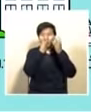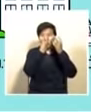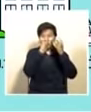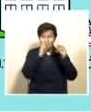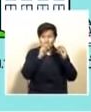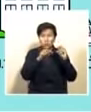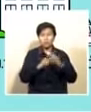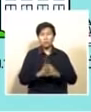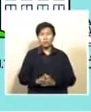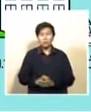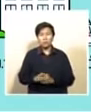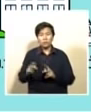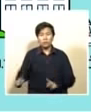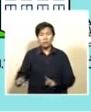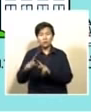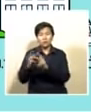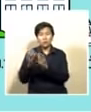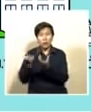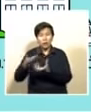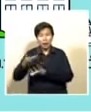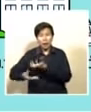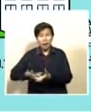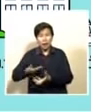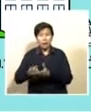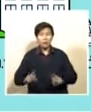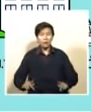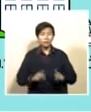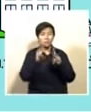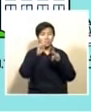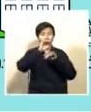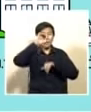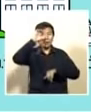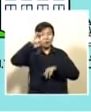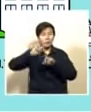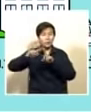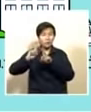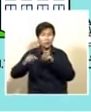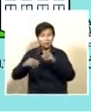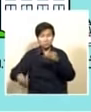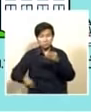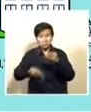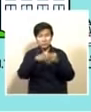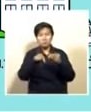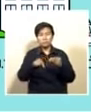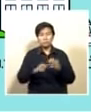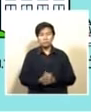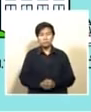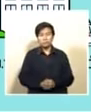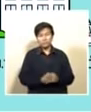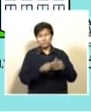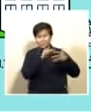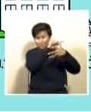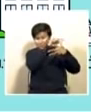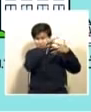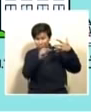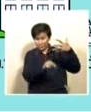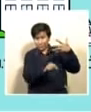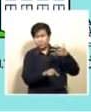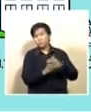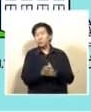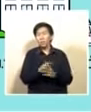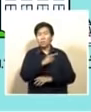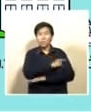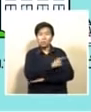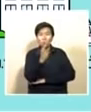แต่โรงพยาบาลทั่วไปนะครับตั้งแต่โรงพยาบาลจังหวัดโรงพยาบาลศูนย์โรงพยาบาลชุมชนนะครับแล้วก็กรมต่